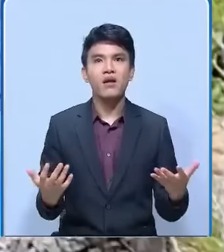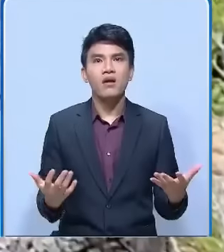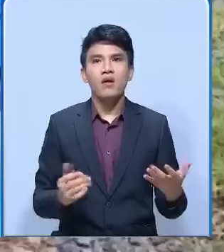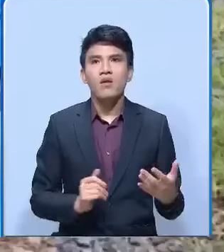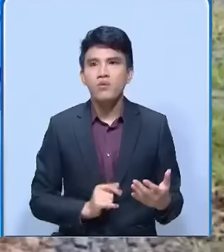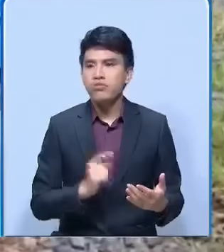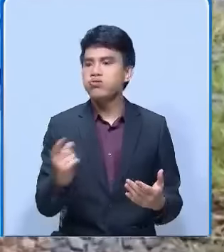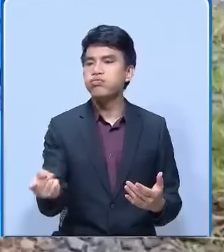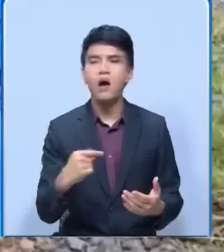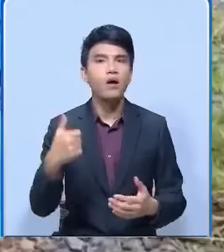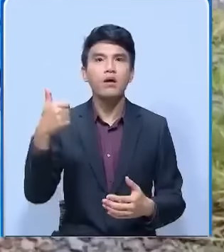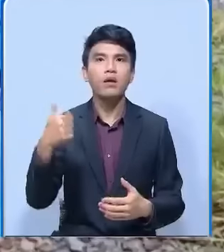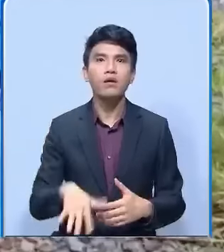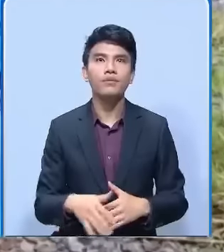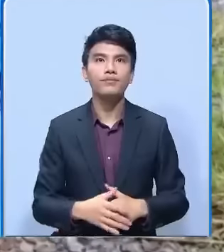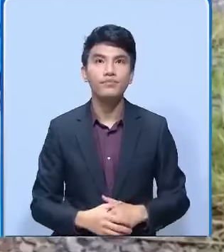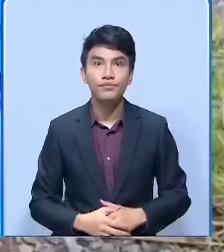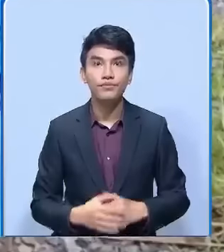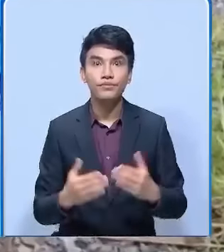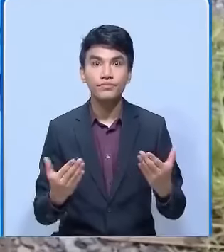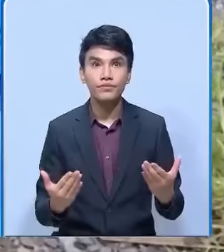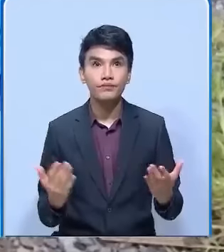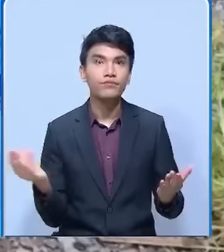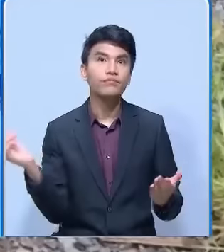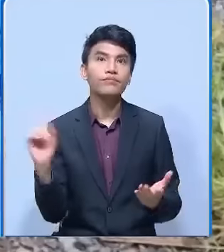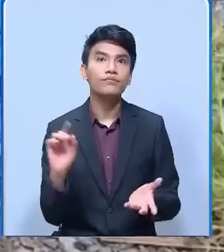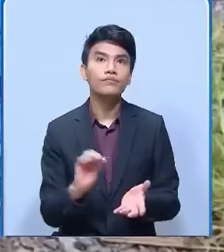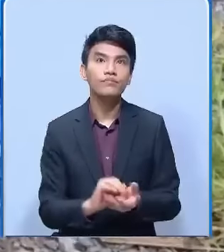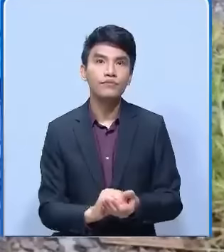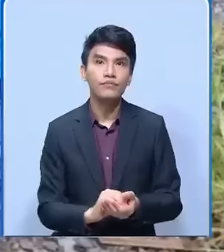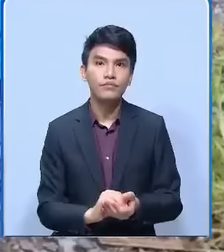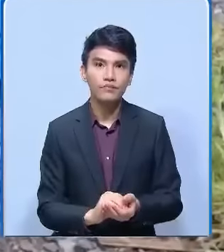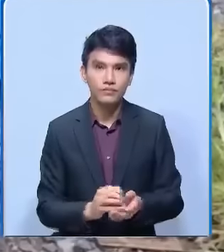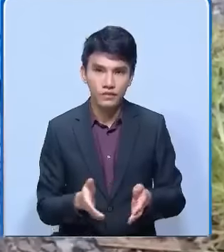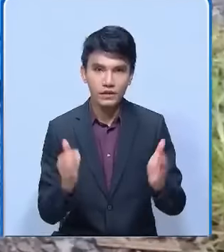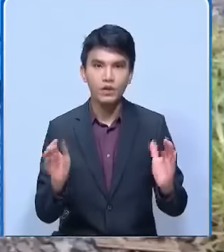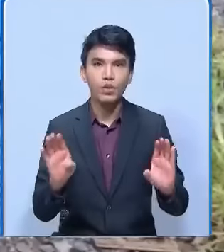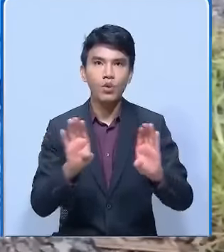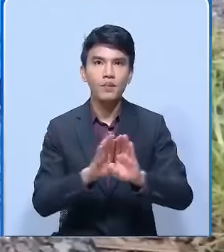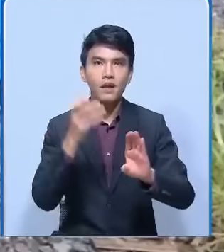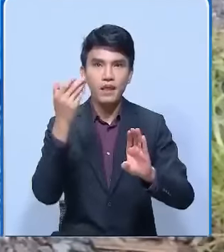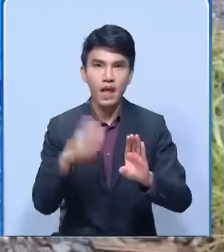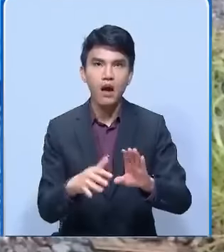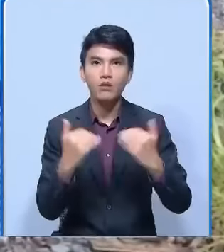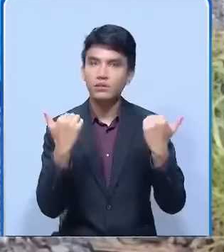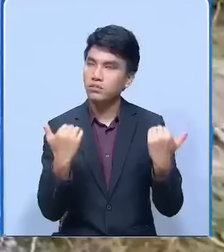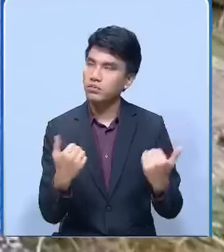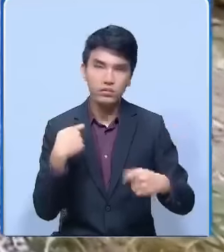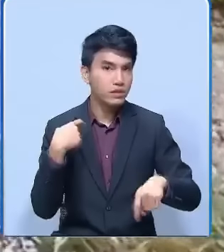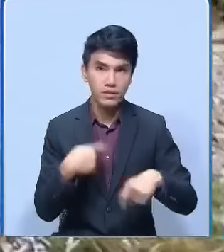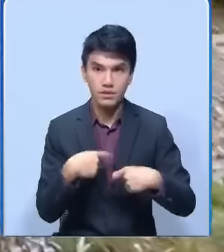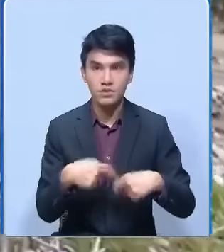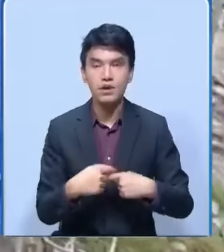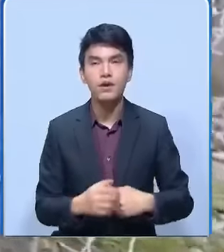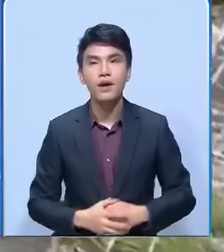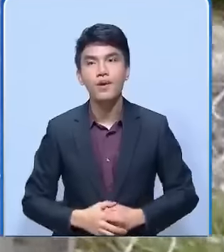างนี้ไม่ได้เลยบางคนบอกทั้งน้ำตานะว่าหลังเส้นทางถูกปิดเข้าออกไม่ได้แล้วเนี่ยมันลำบากด้านห